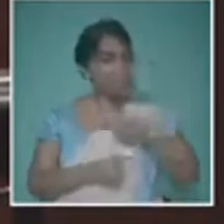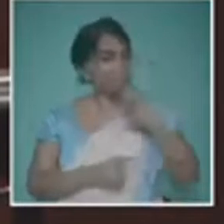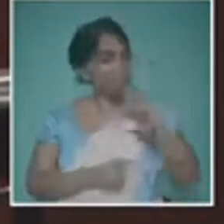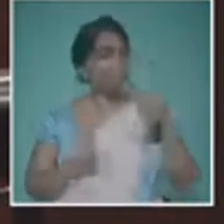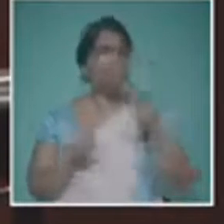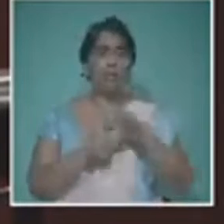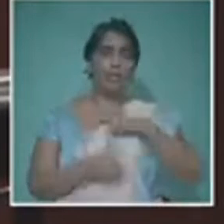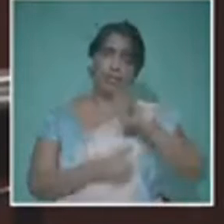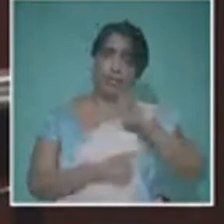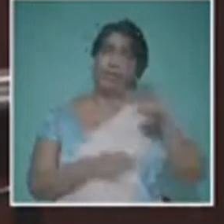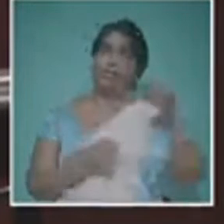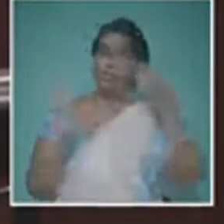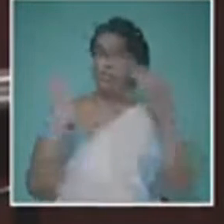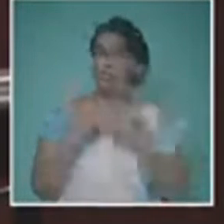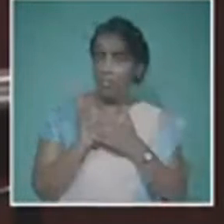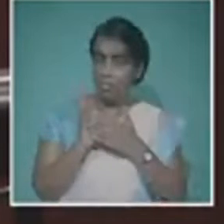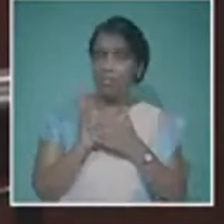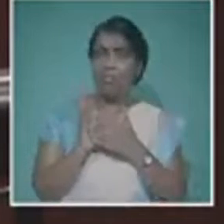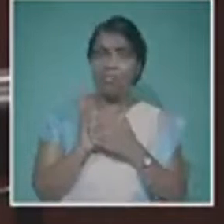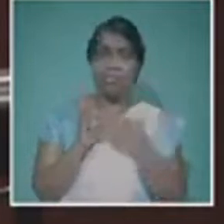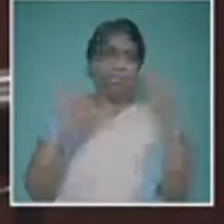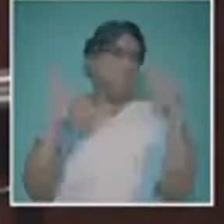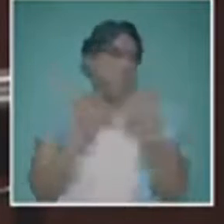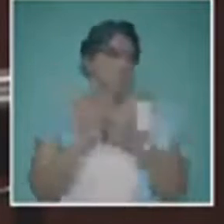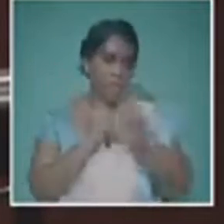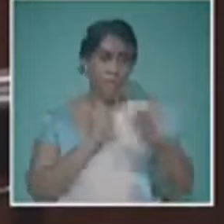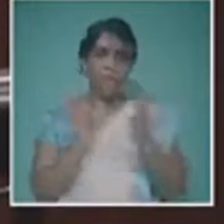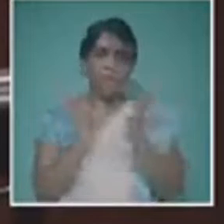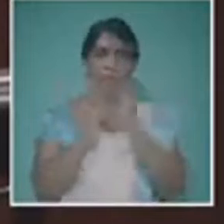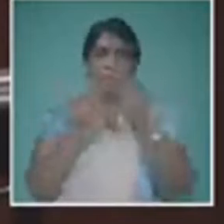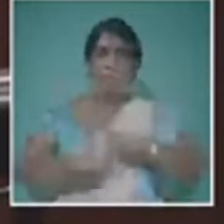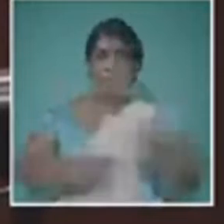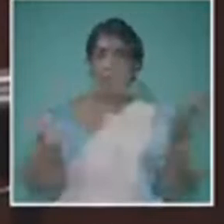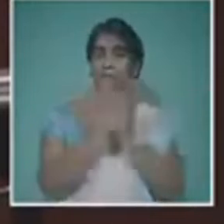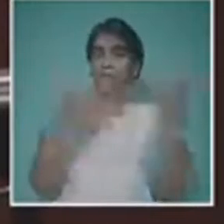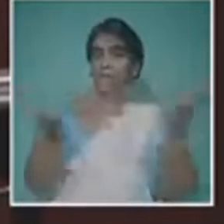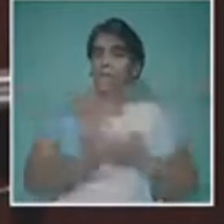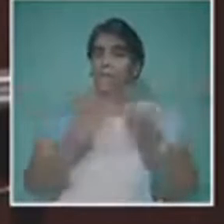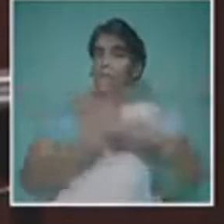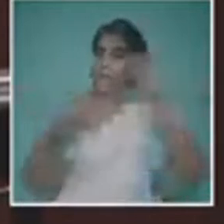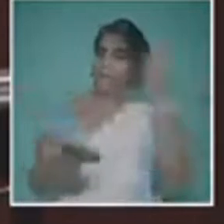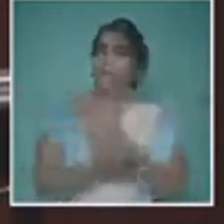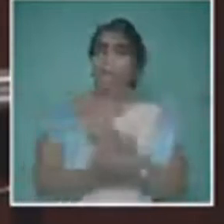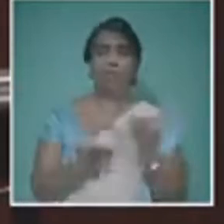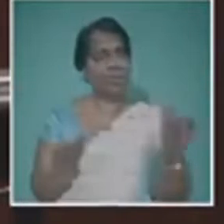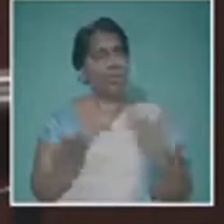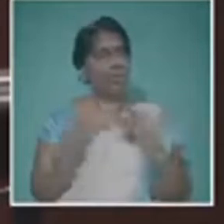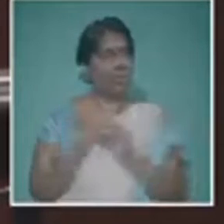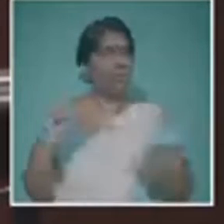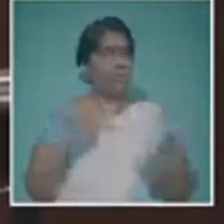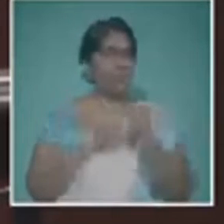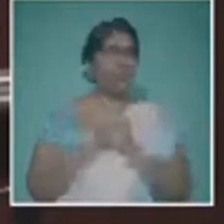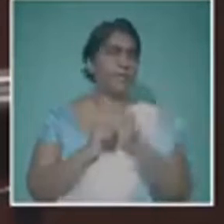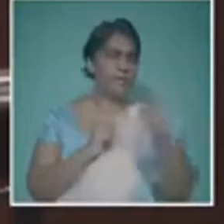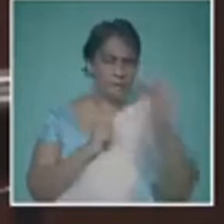வேண்டும், இந்த காடழிப்பை நிறுத்த வேண்டும். இல்லையே, நாங்கள் இதுக்கு மாற்று நடவடிக்கைகளை அரசாங்கம் எடுக்காவிட்டால் மக்களோடு